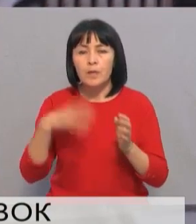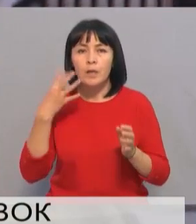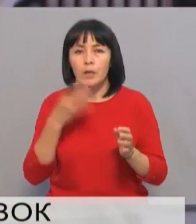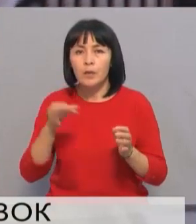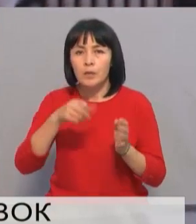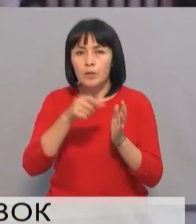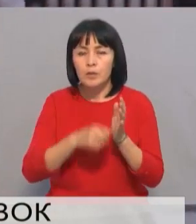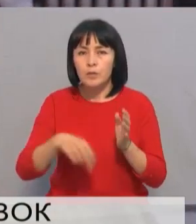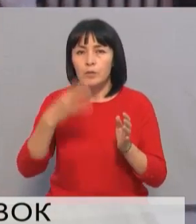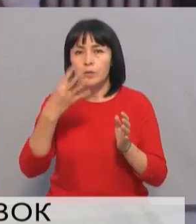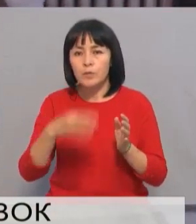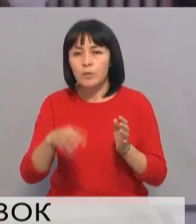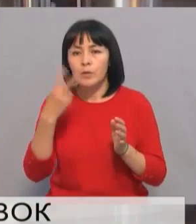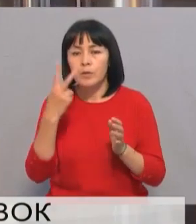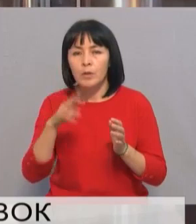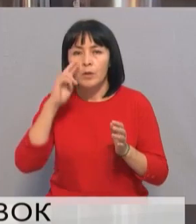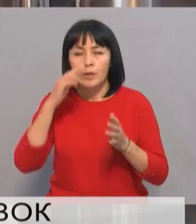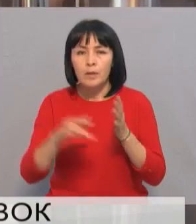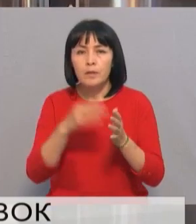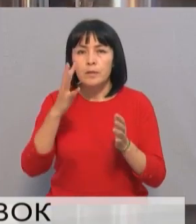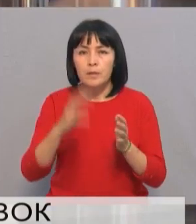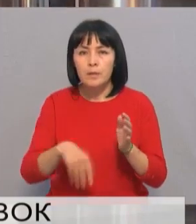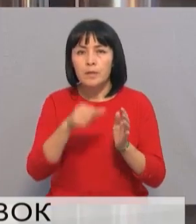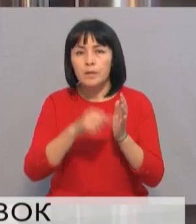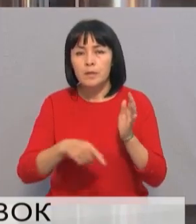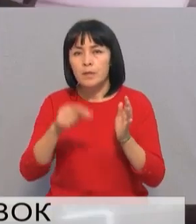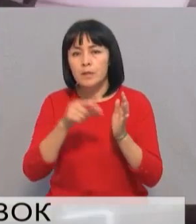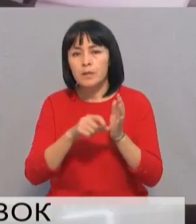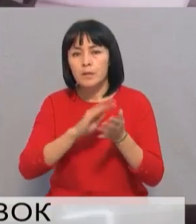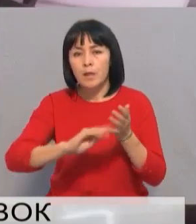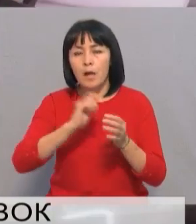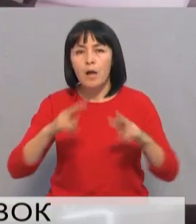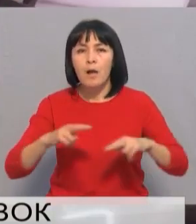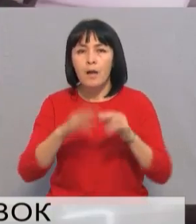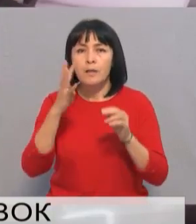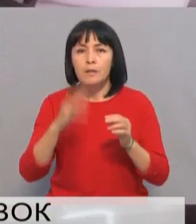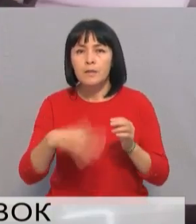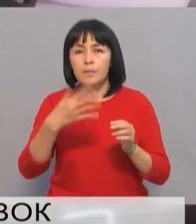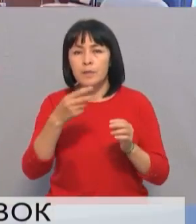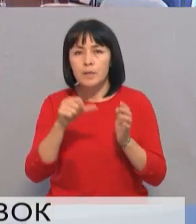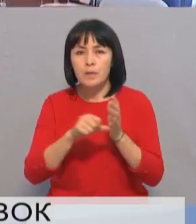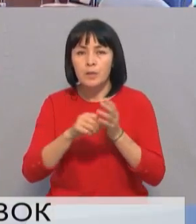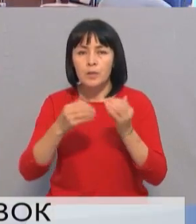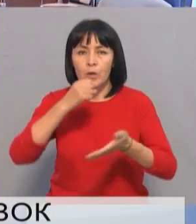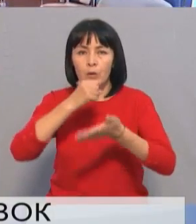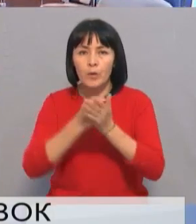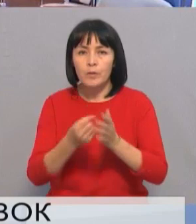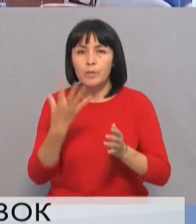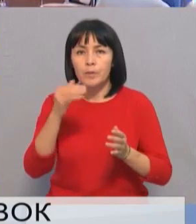области 642, из города Шымкент 466 заявок, из Астаны 456. Из